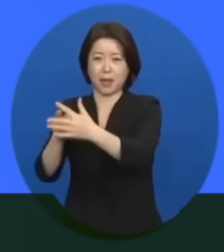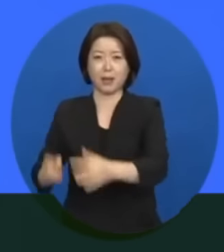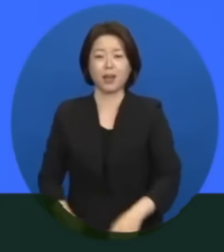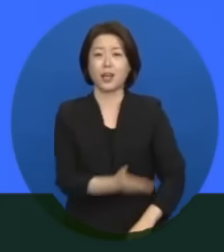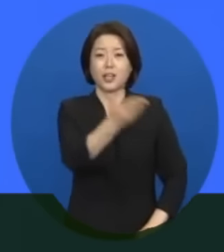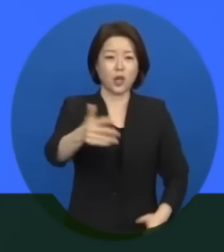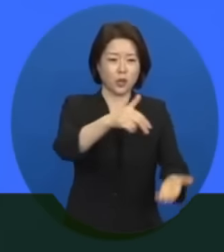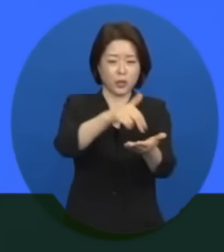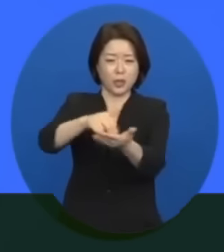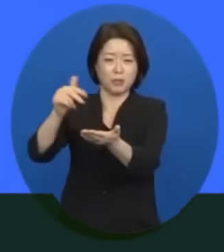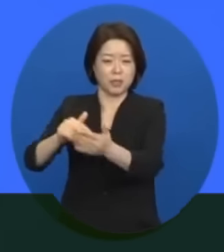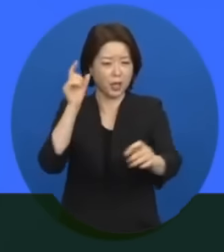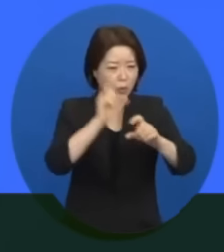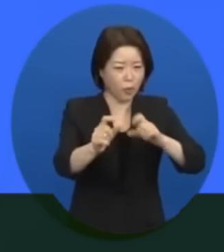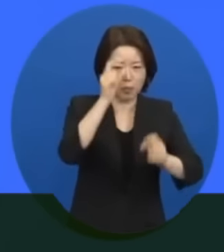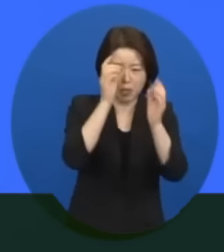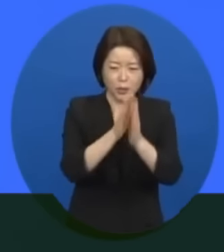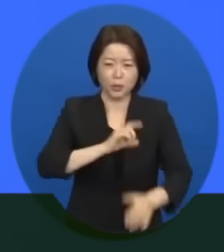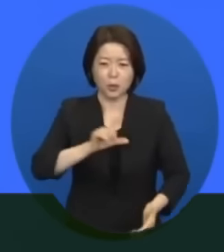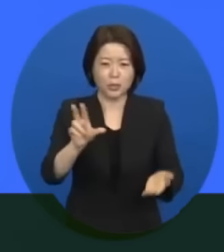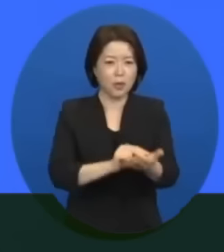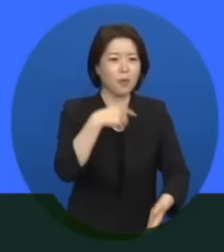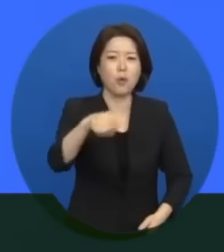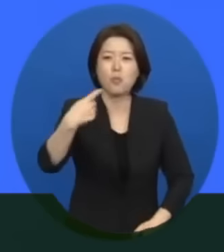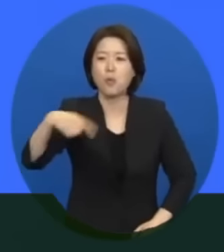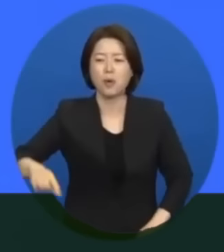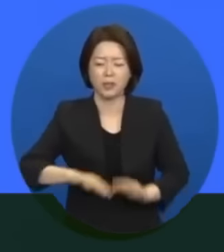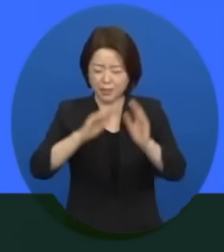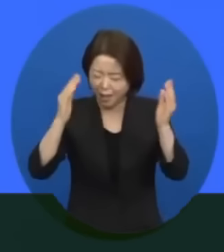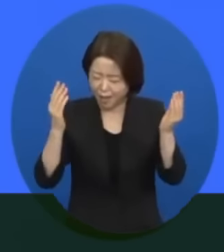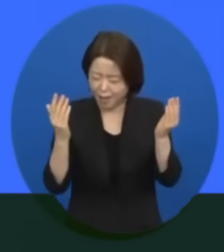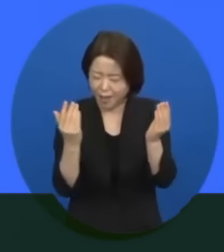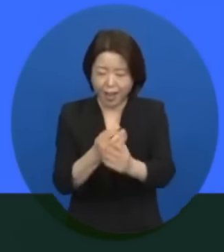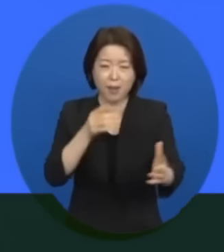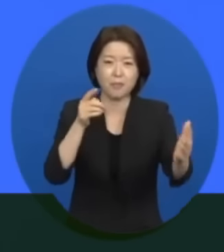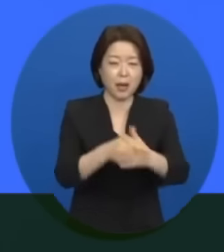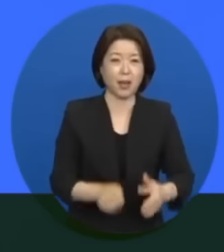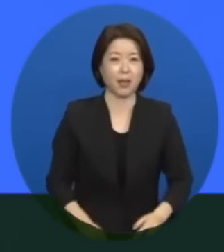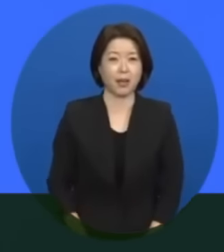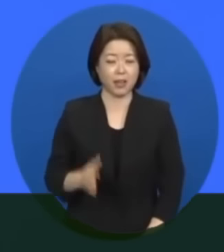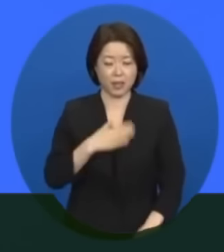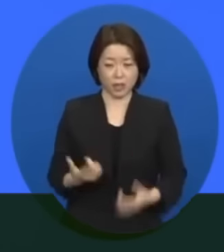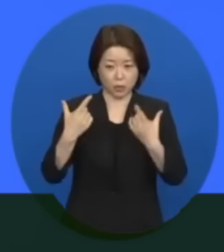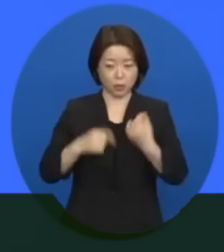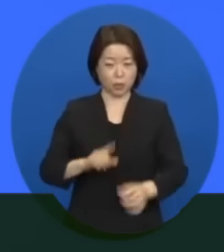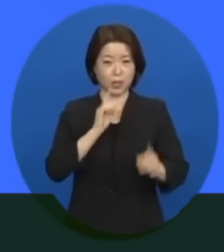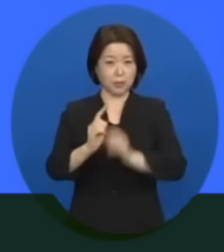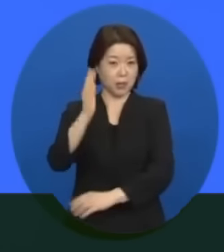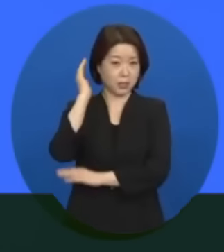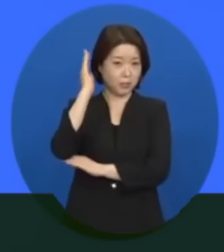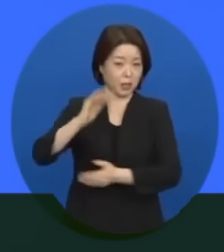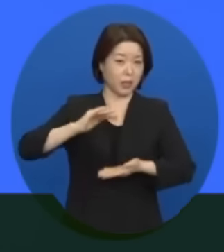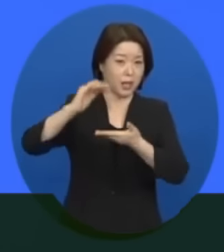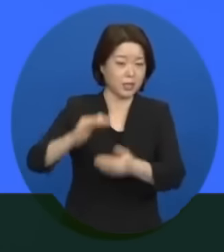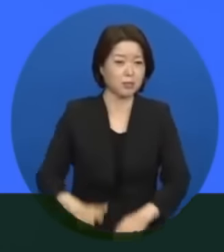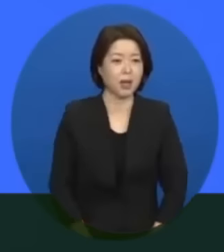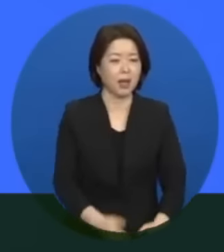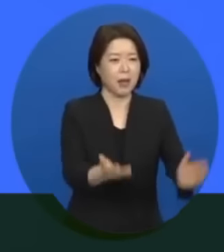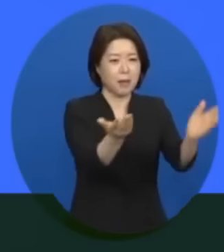아시고 여러분들이 고민을 하시고 기도 제목을 아시기 때문에 저는 동일한 말씀을 전하지만이 말씀이 각 사람에게 적용이